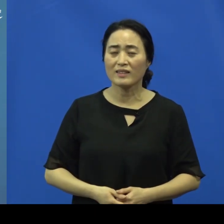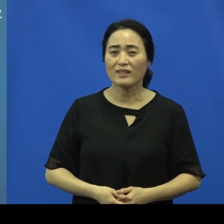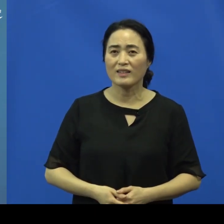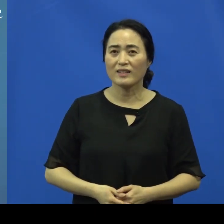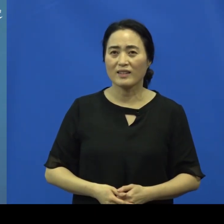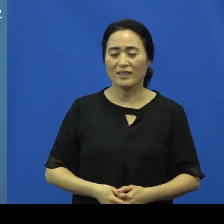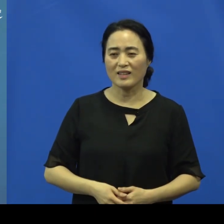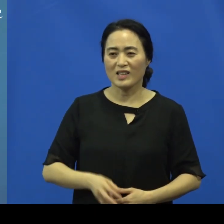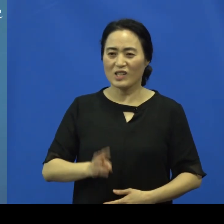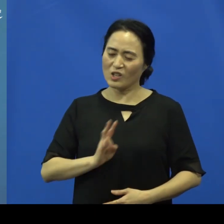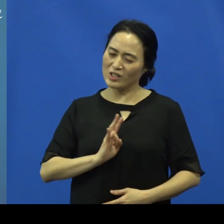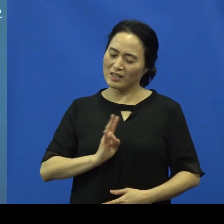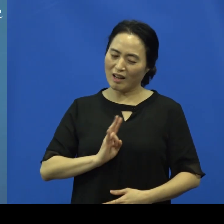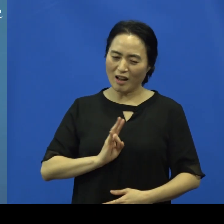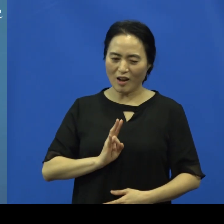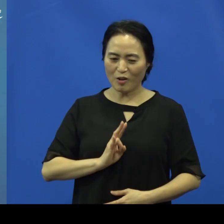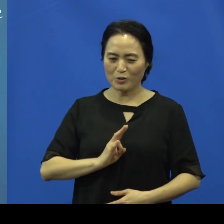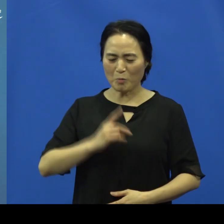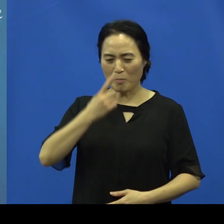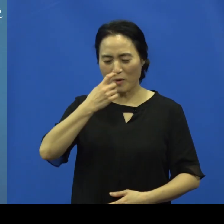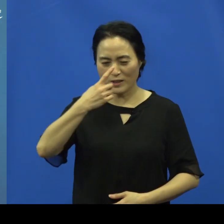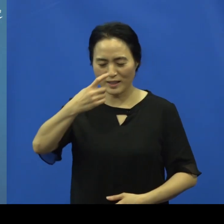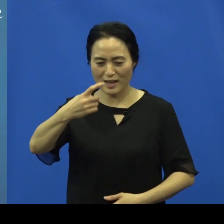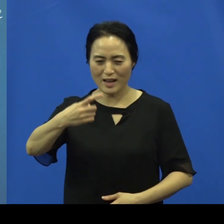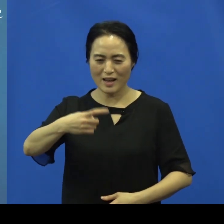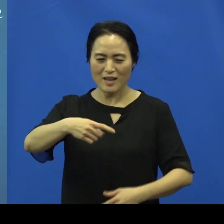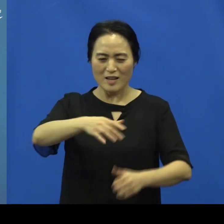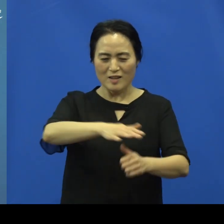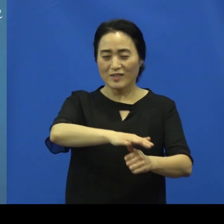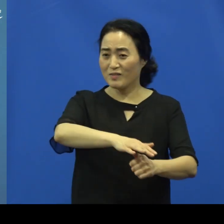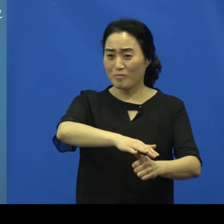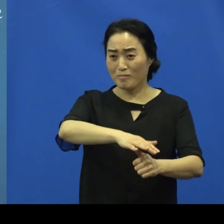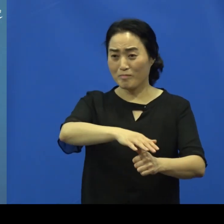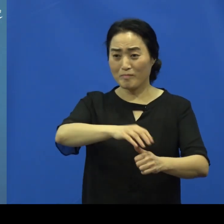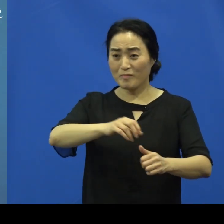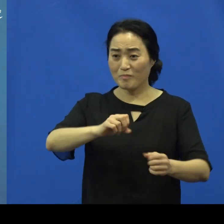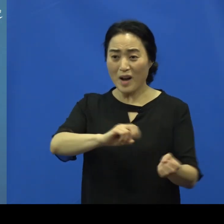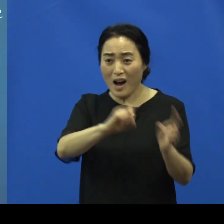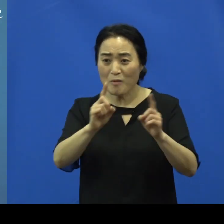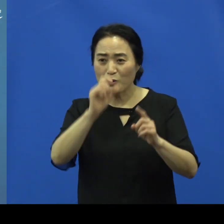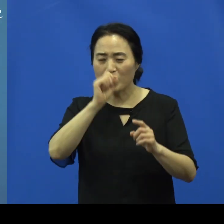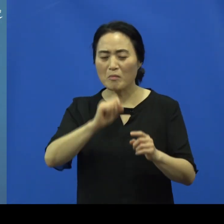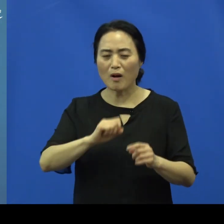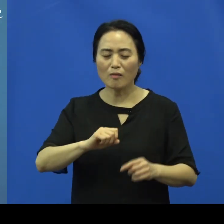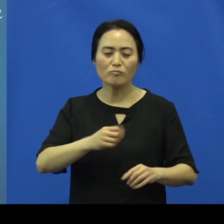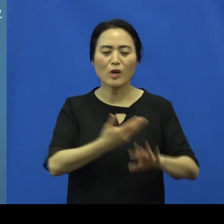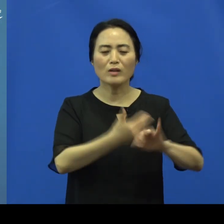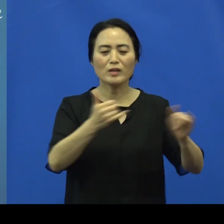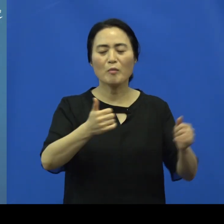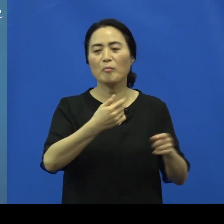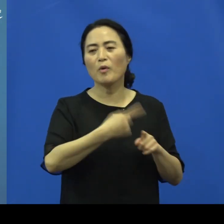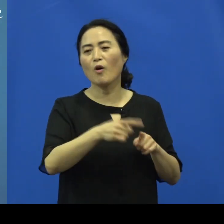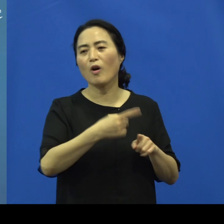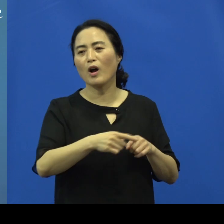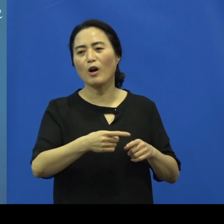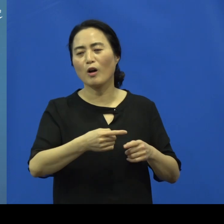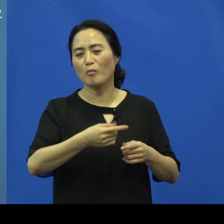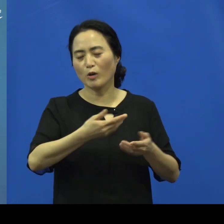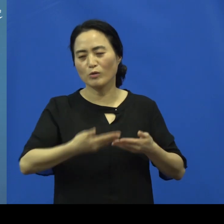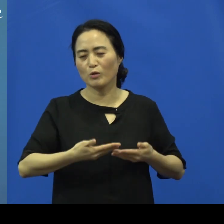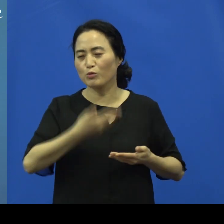좀 선지자의 행동이 좀 이상해 보여요. 그러나 다른 사람의 평가는 중요하지 않아요. 자기에게 무슨 일이